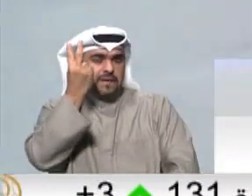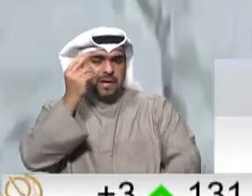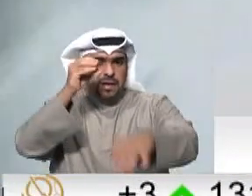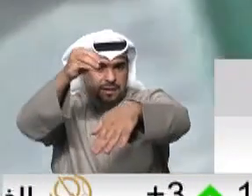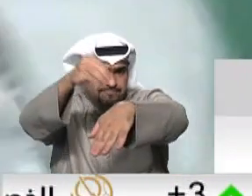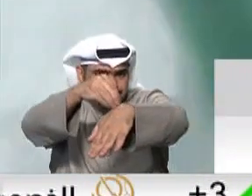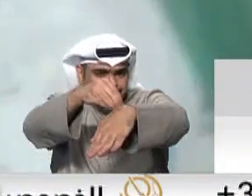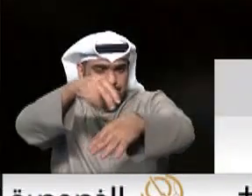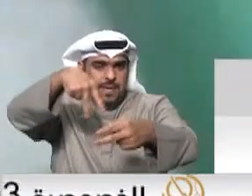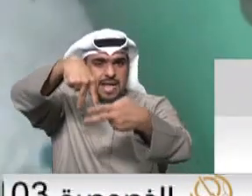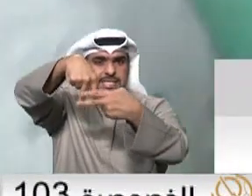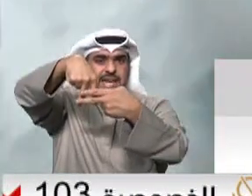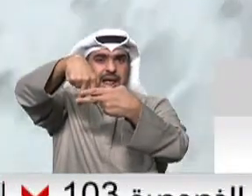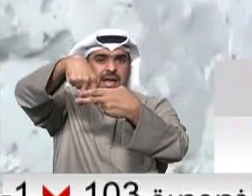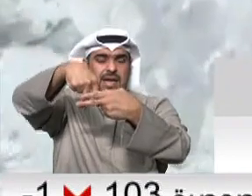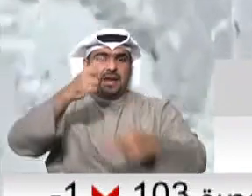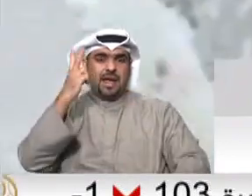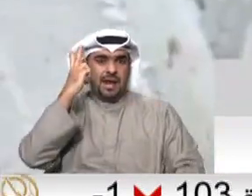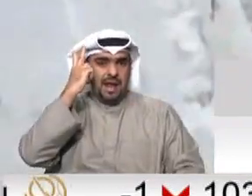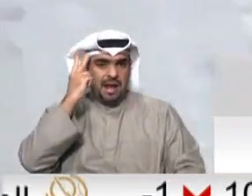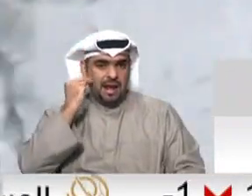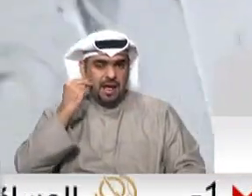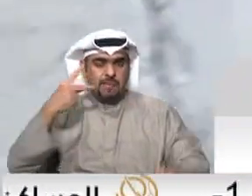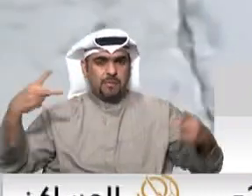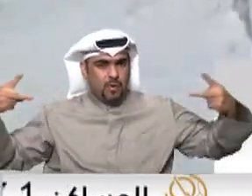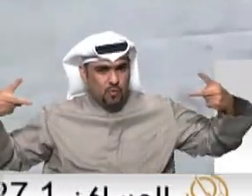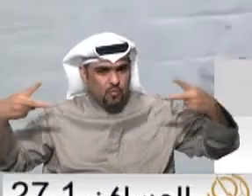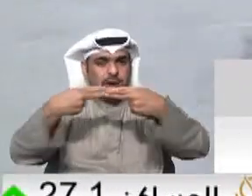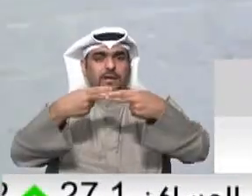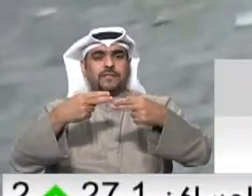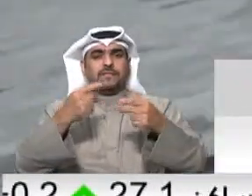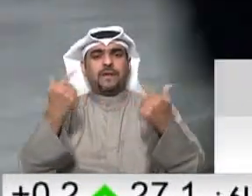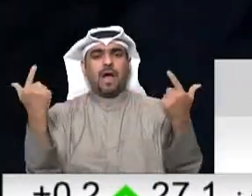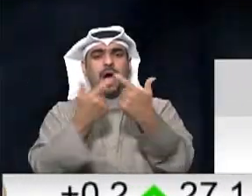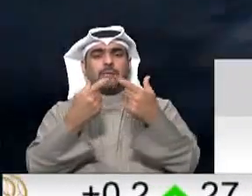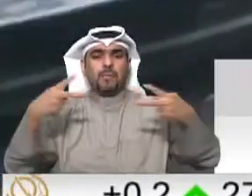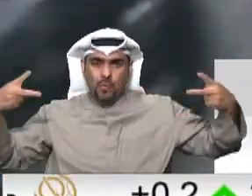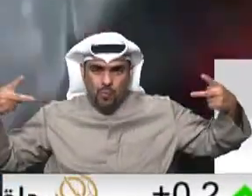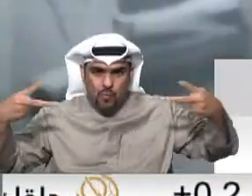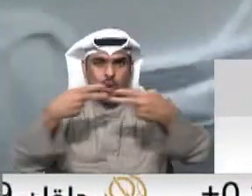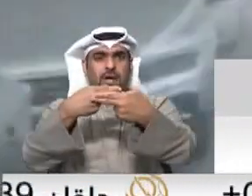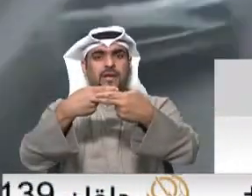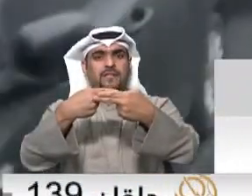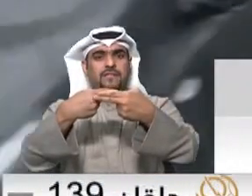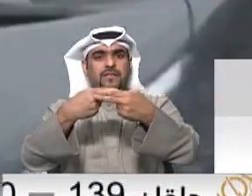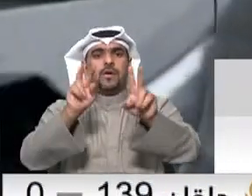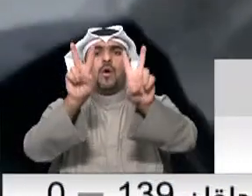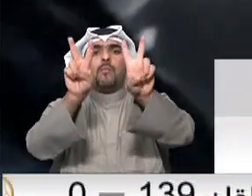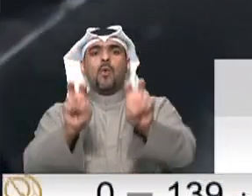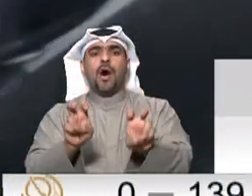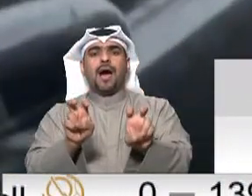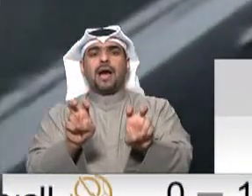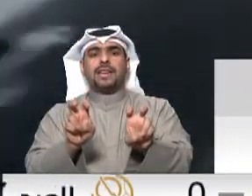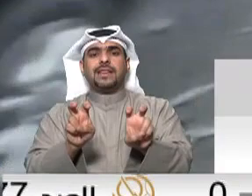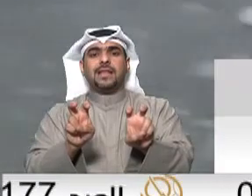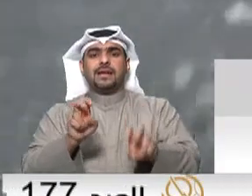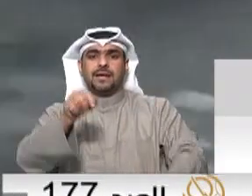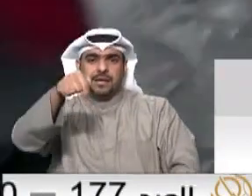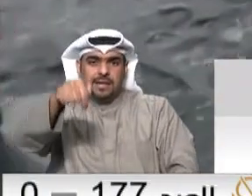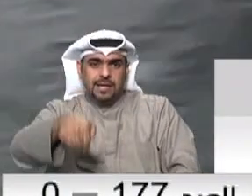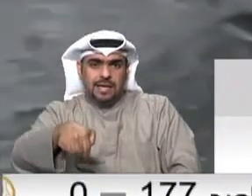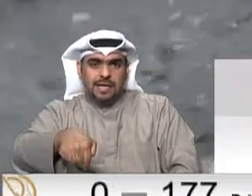ووقف العدوان على القطاع وإبرام صفقات جديدة. أيضا هذا القرار أعطى مزيد من